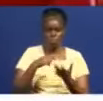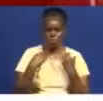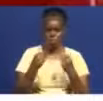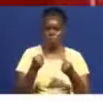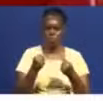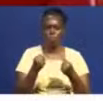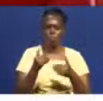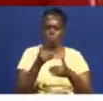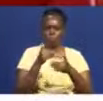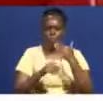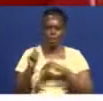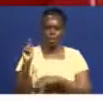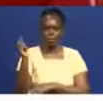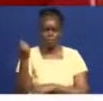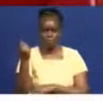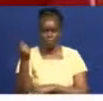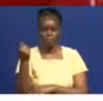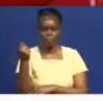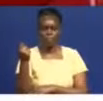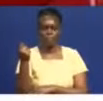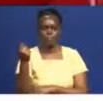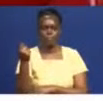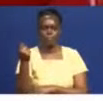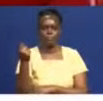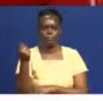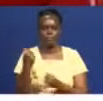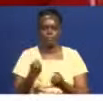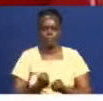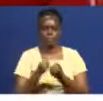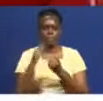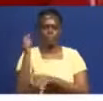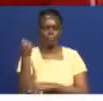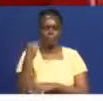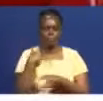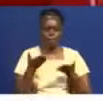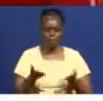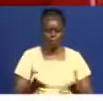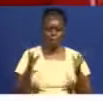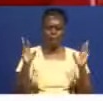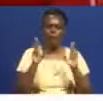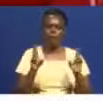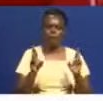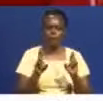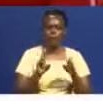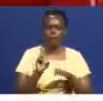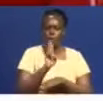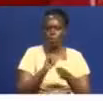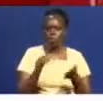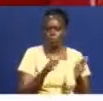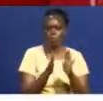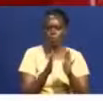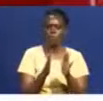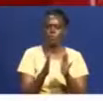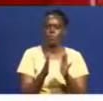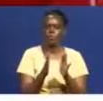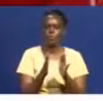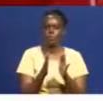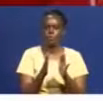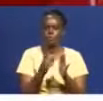ya rais utakufanya usichaguliwe. Mimi niko hapa tayari na nitatumia fursa hii,